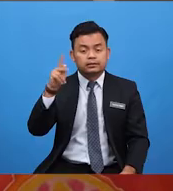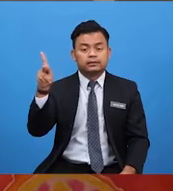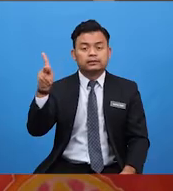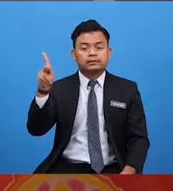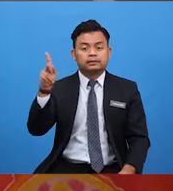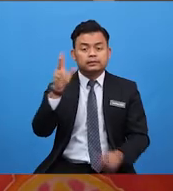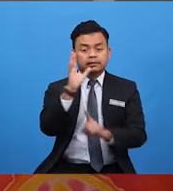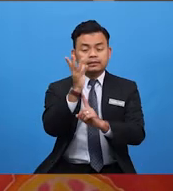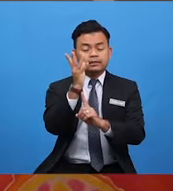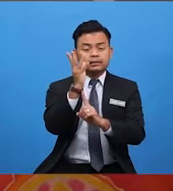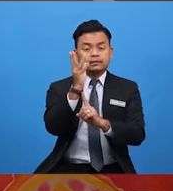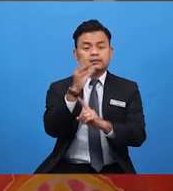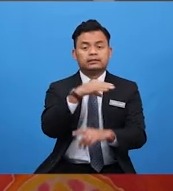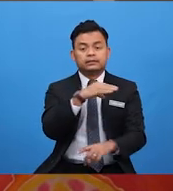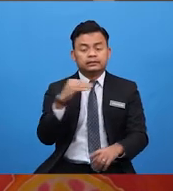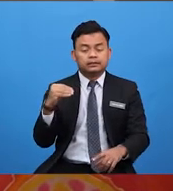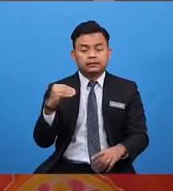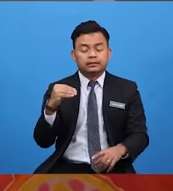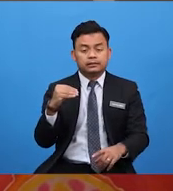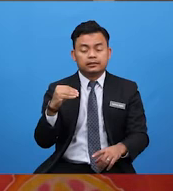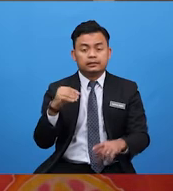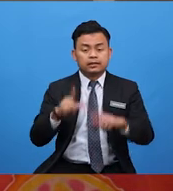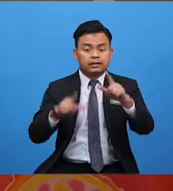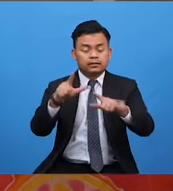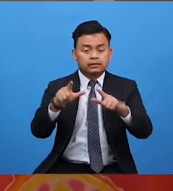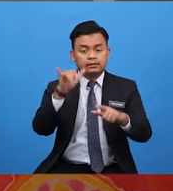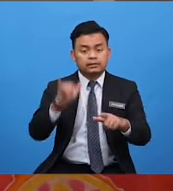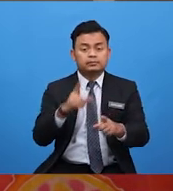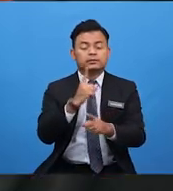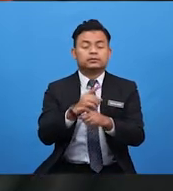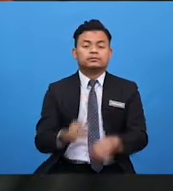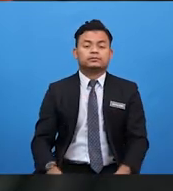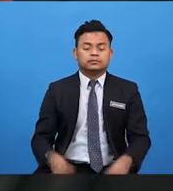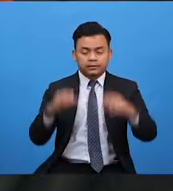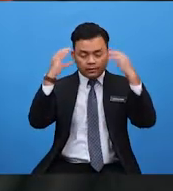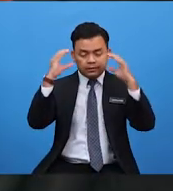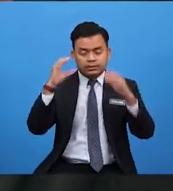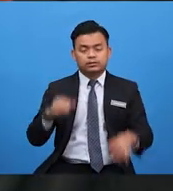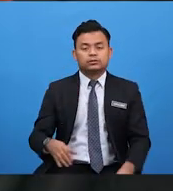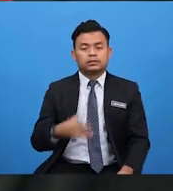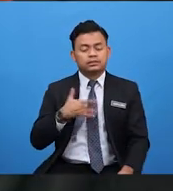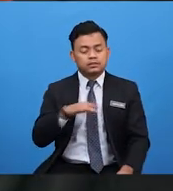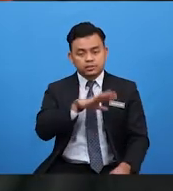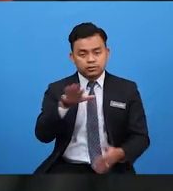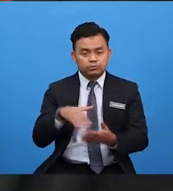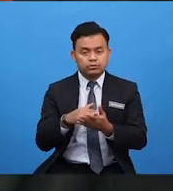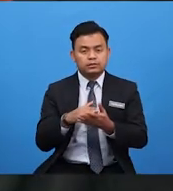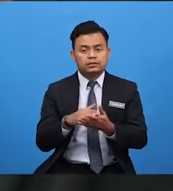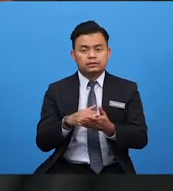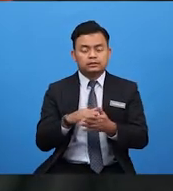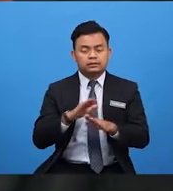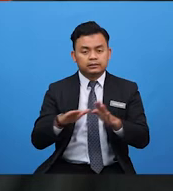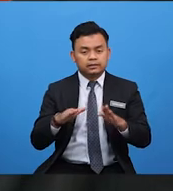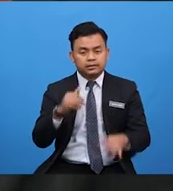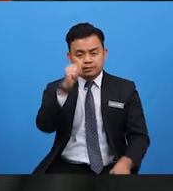Cikgu yakin murid-murid sudah tidak sabar untuk belajar pada episod kali ini. Sebelum kita mulakan aktiviti